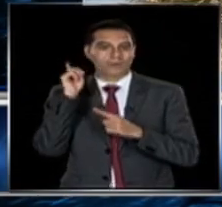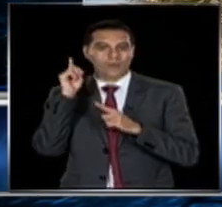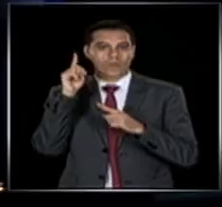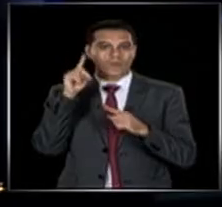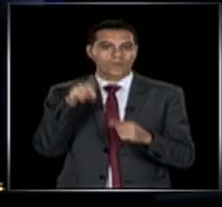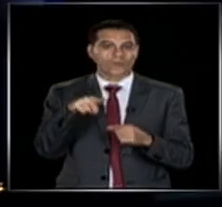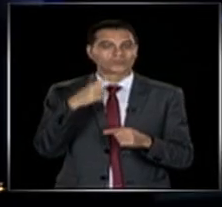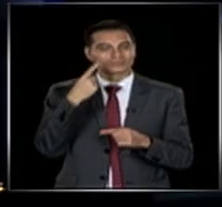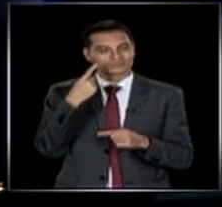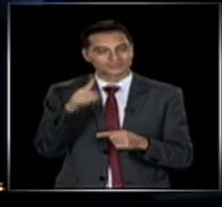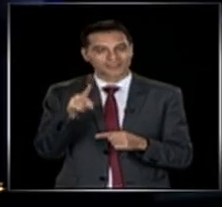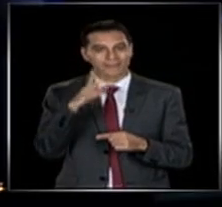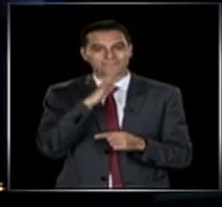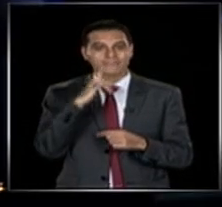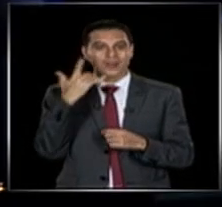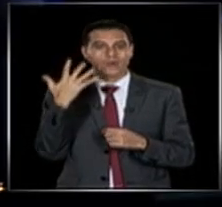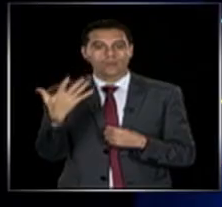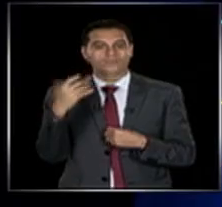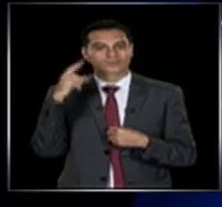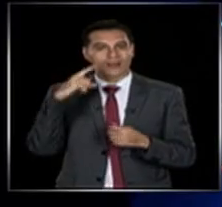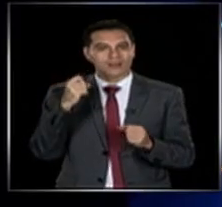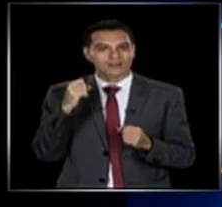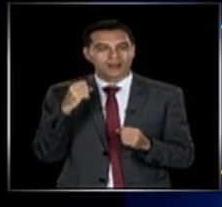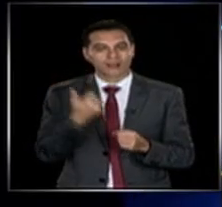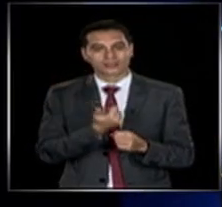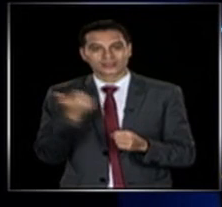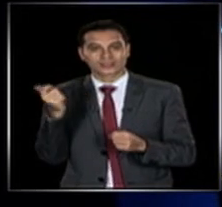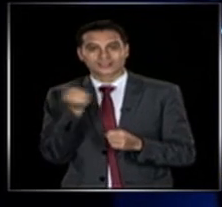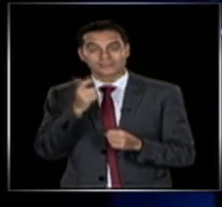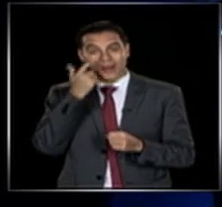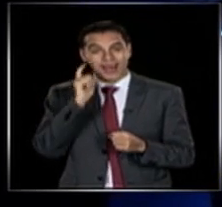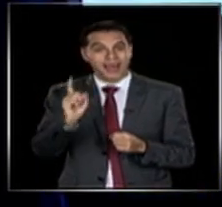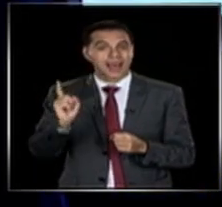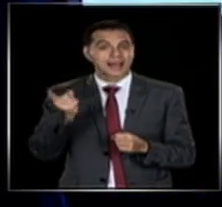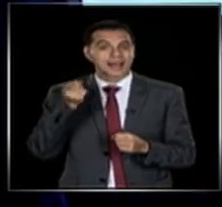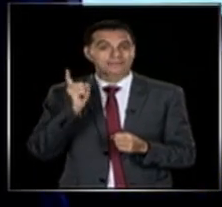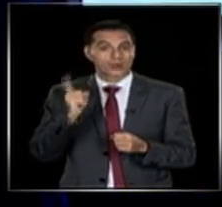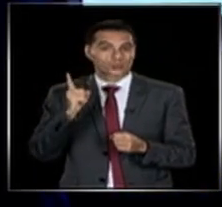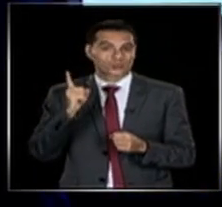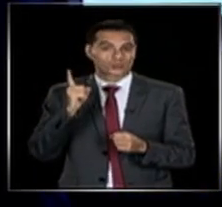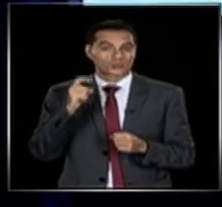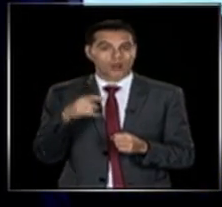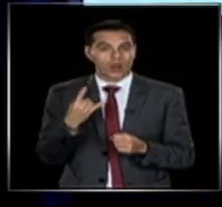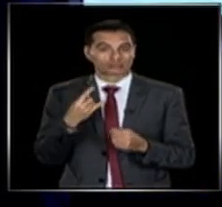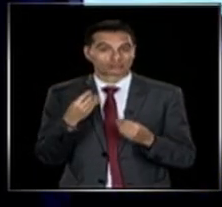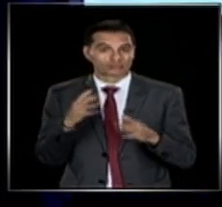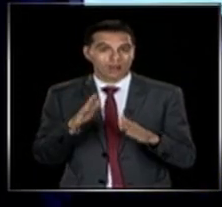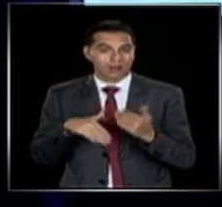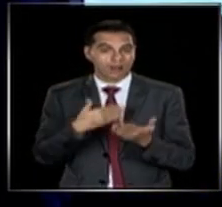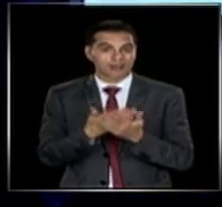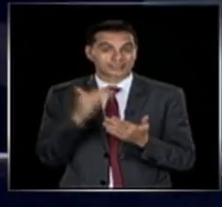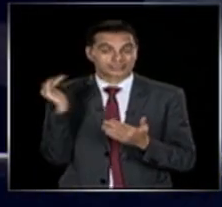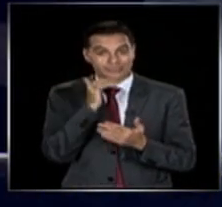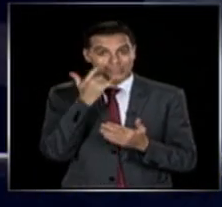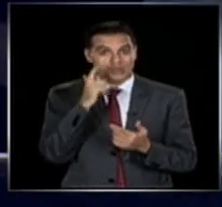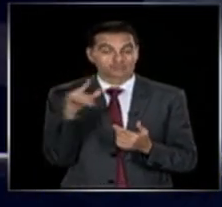هي الإجابة الصحيحة. 105 الرعد، ساموراي خلي بالكو. العشر نقط دول بقوا